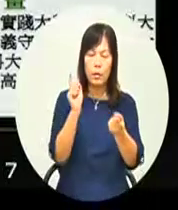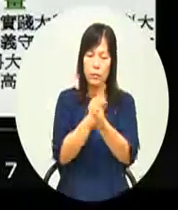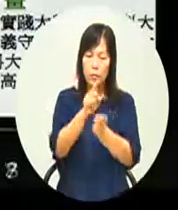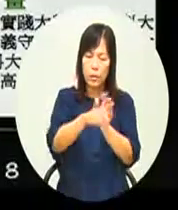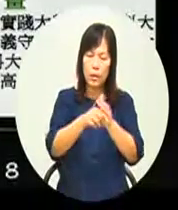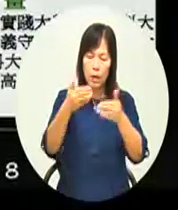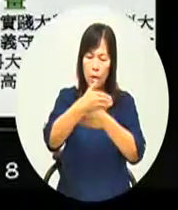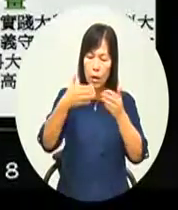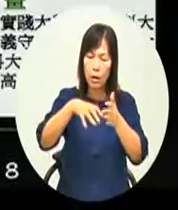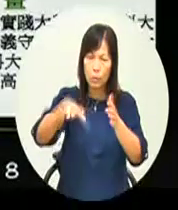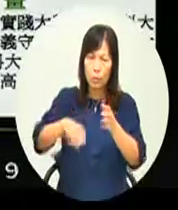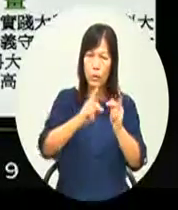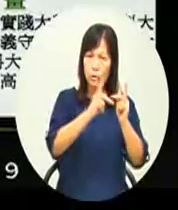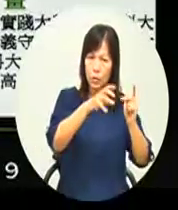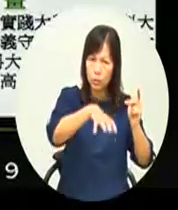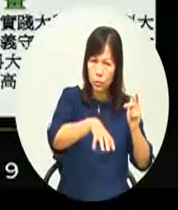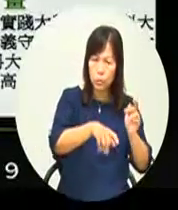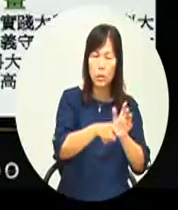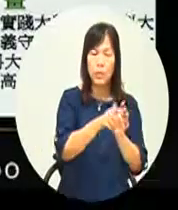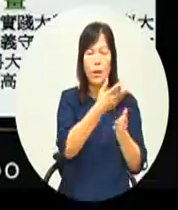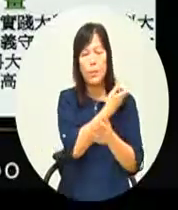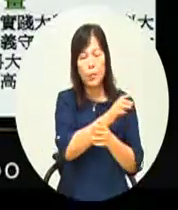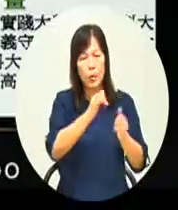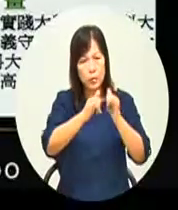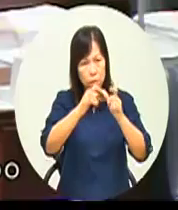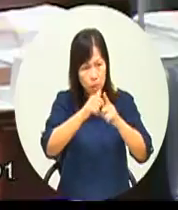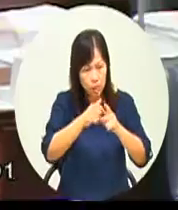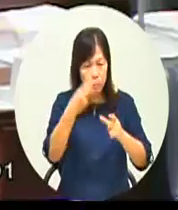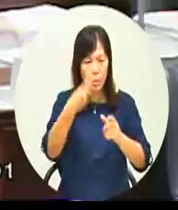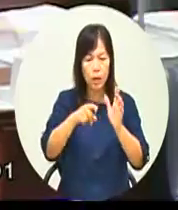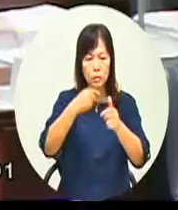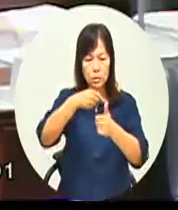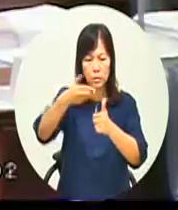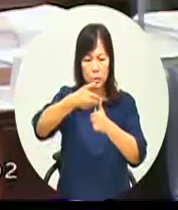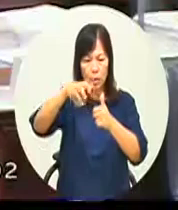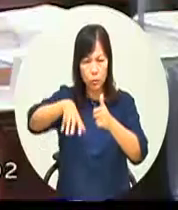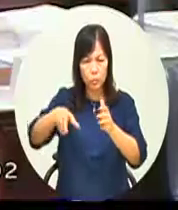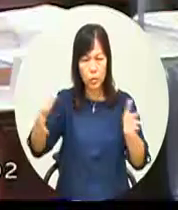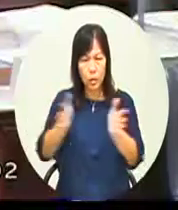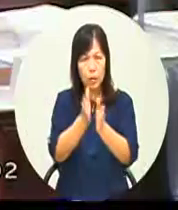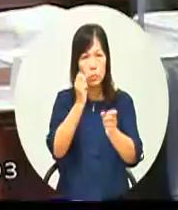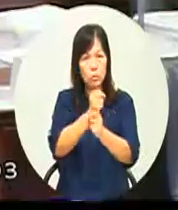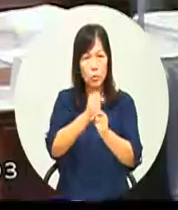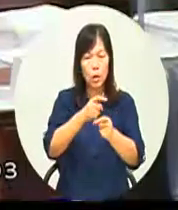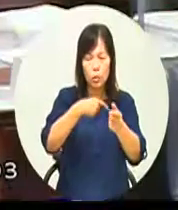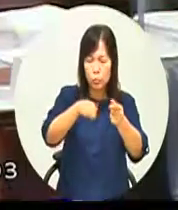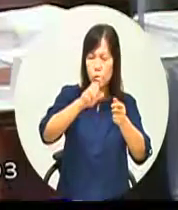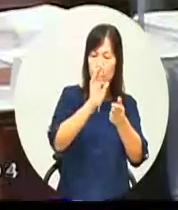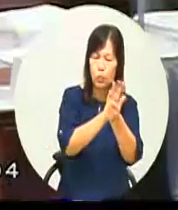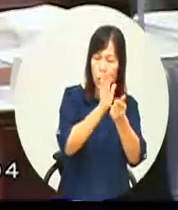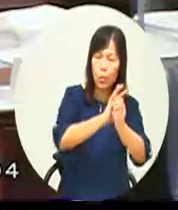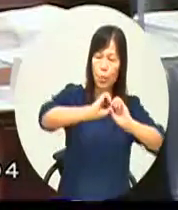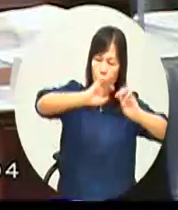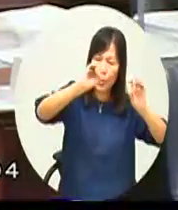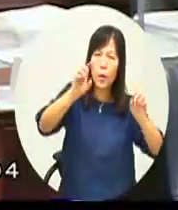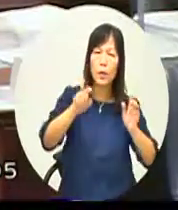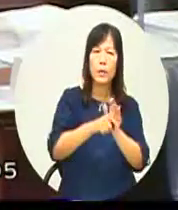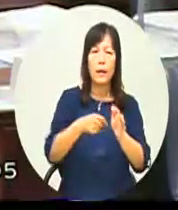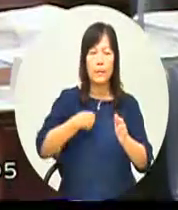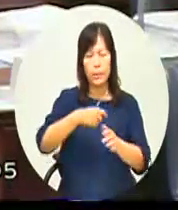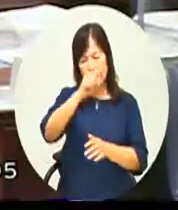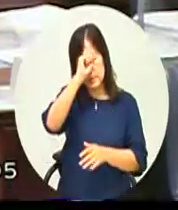通局跟捷运局跟这一些不管是社区甚至跟教育局合作进到学校里面做的这样子推广活动啊。我是期待是